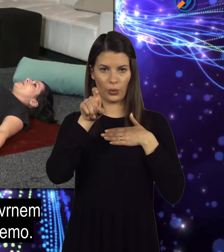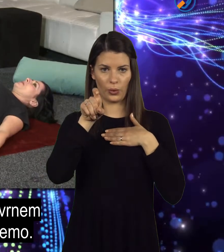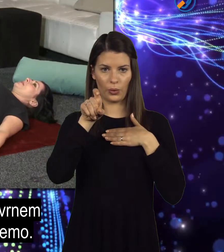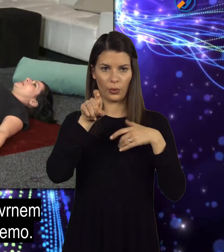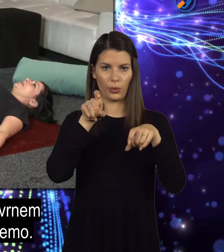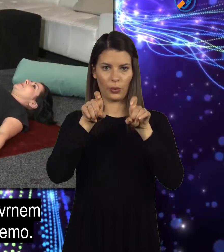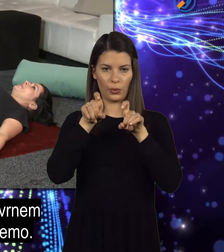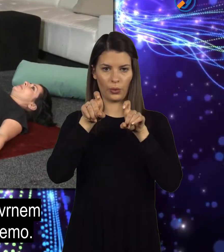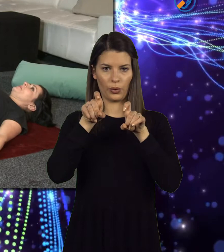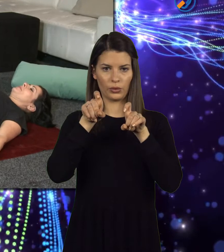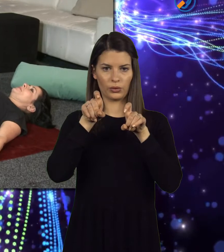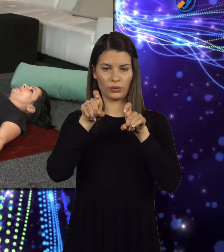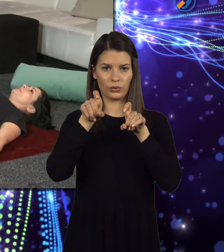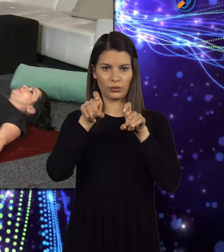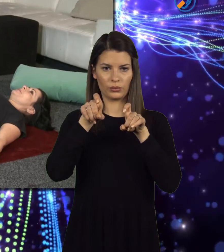gremo.